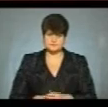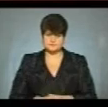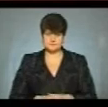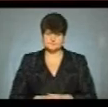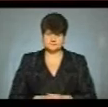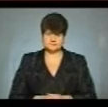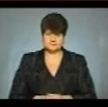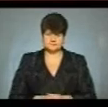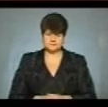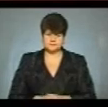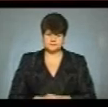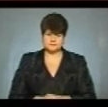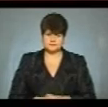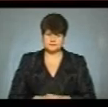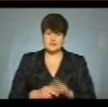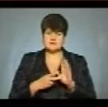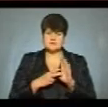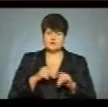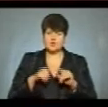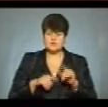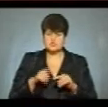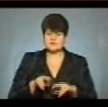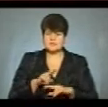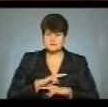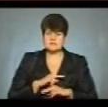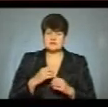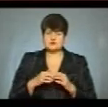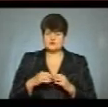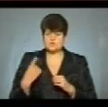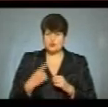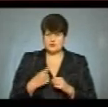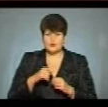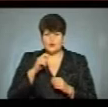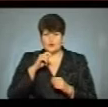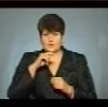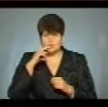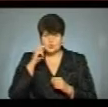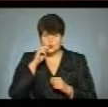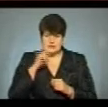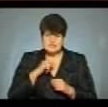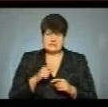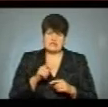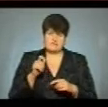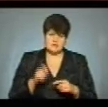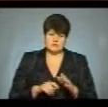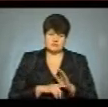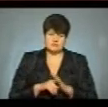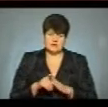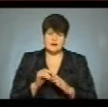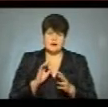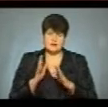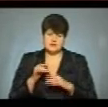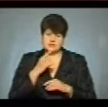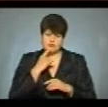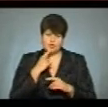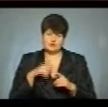Філь. Семеро родичів загиблих із Херсонської області у російсько-українській війні висадили алею червонолистих канадських